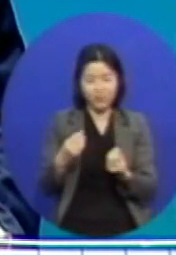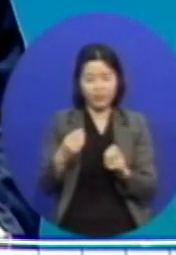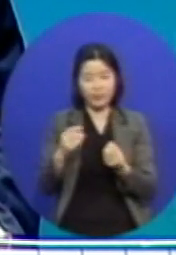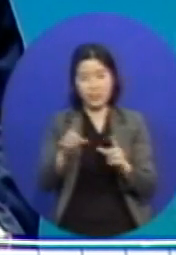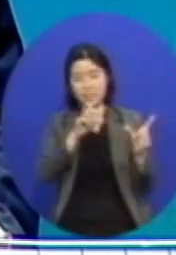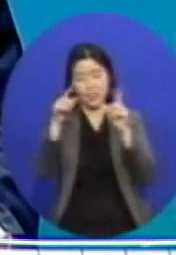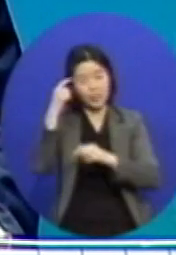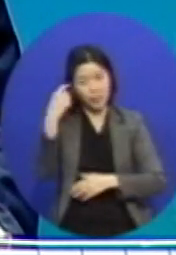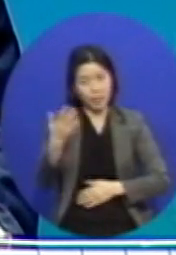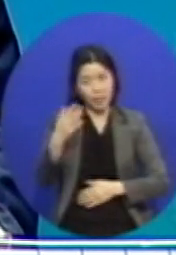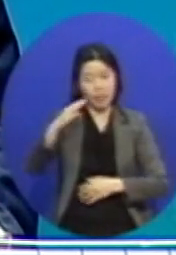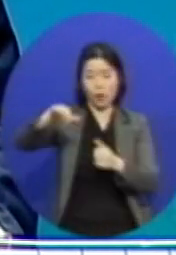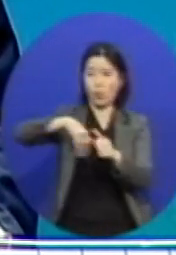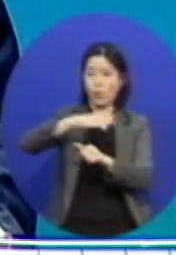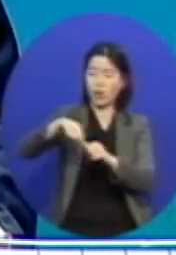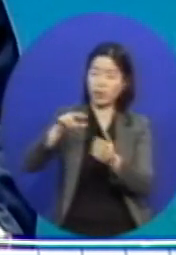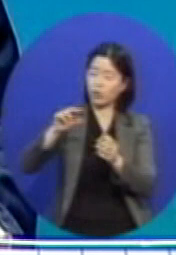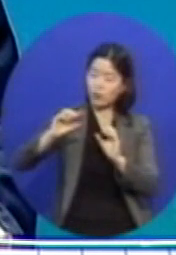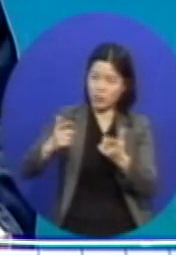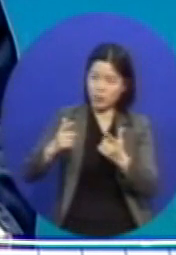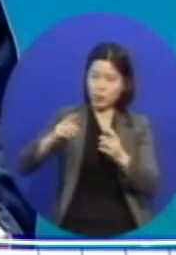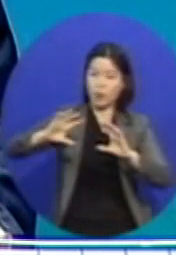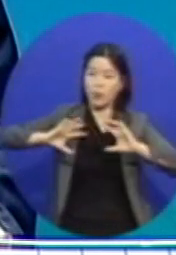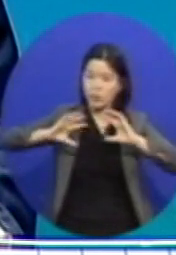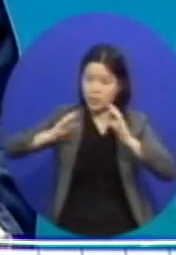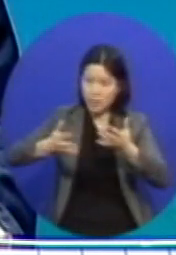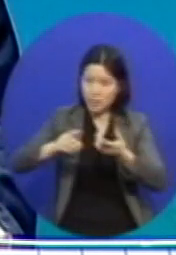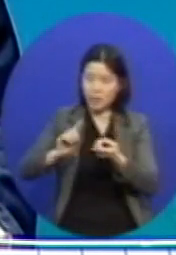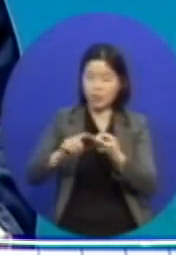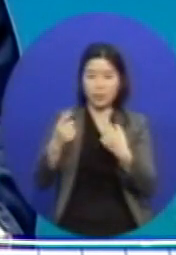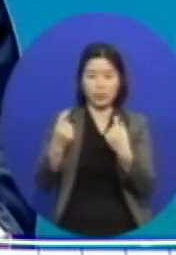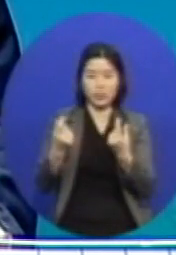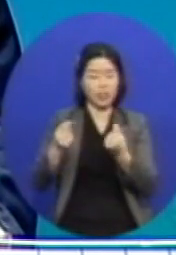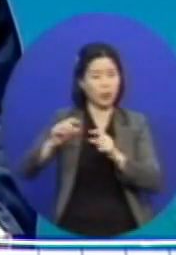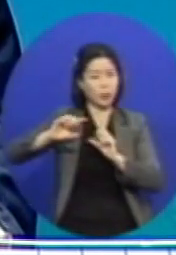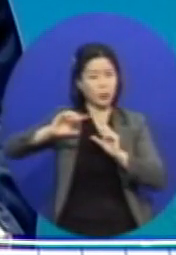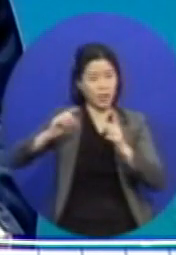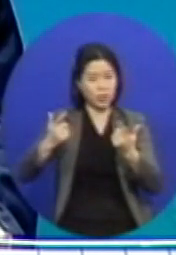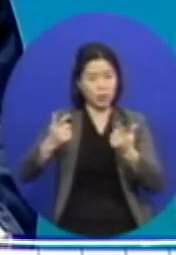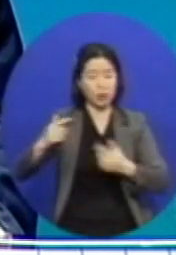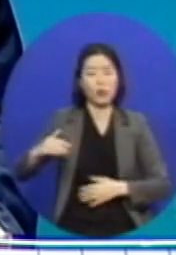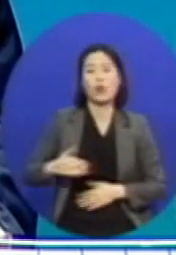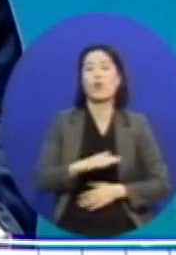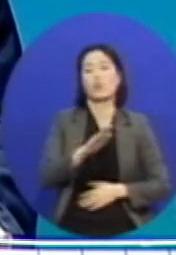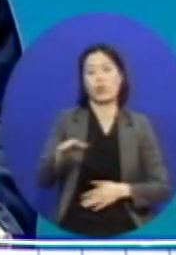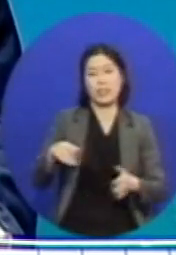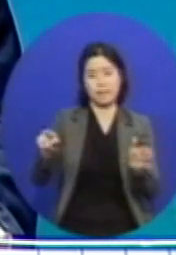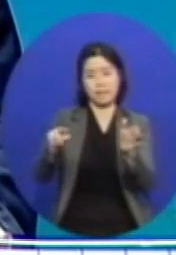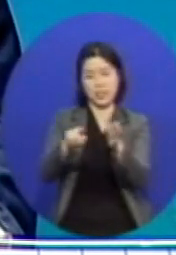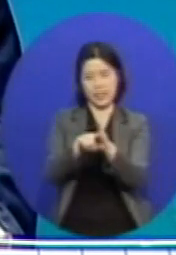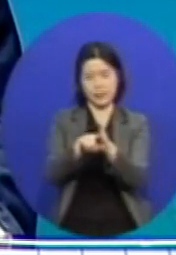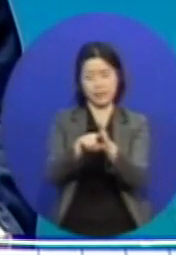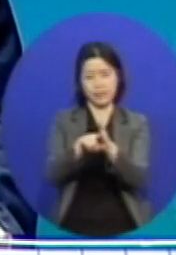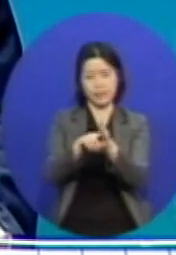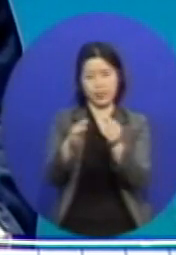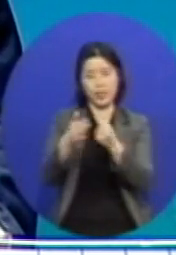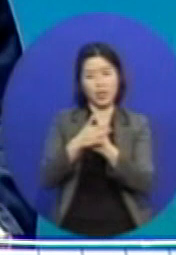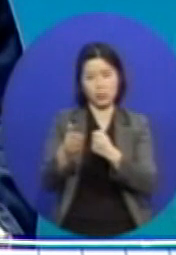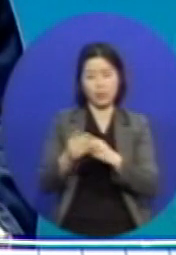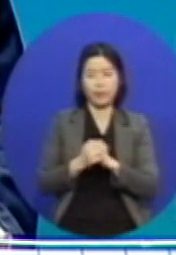환경 때문도 아니고 세상에 그래서 그런 것도 아니고 우리의 믿음 때문이에요 우리가